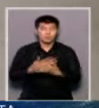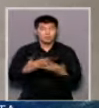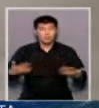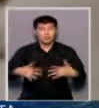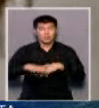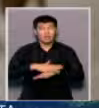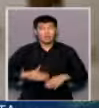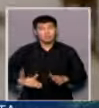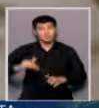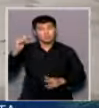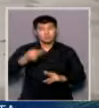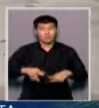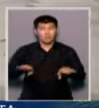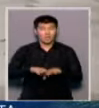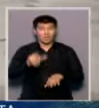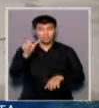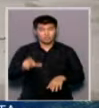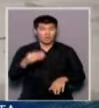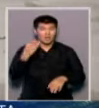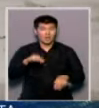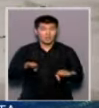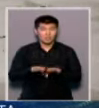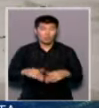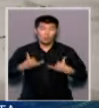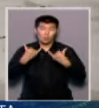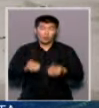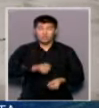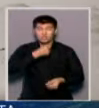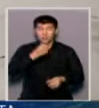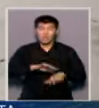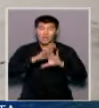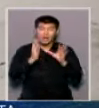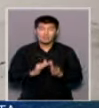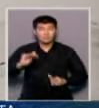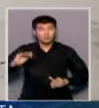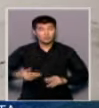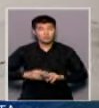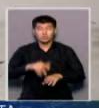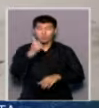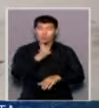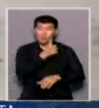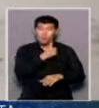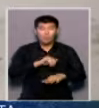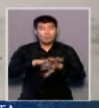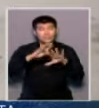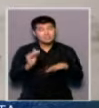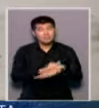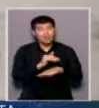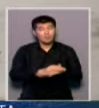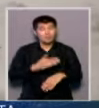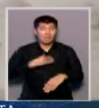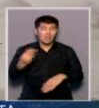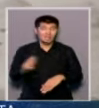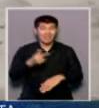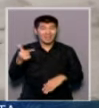среде, где я рос, ценили такие человеческие качества, как уважение к старшим, заботу о младших, скромность и доброту. Меня